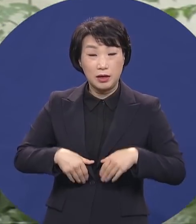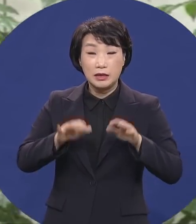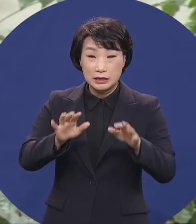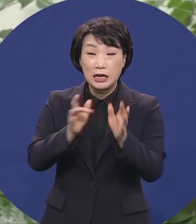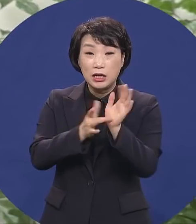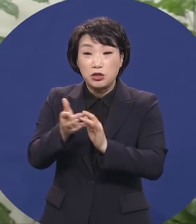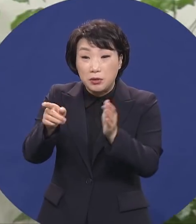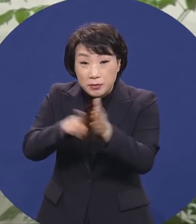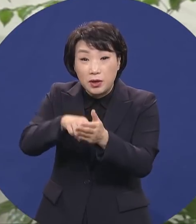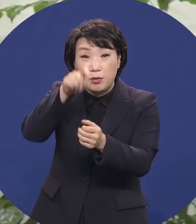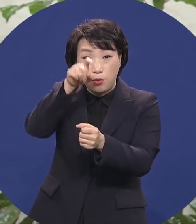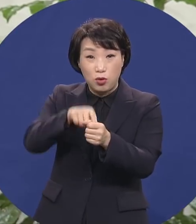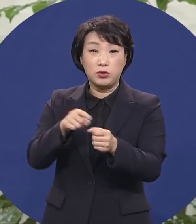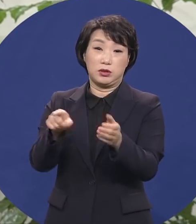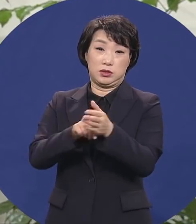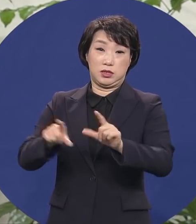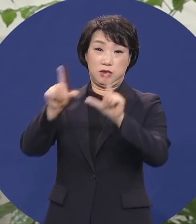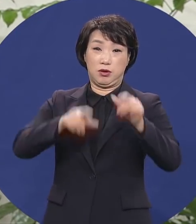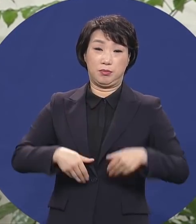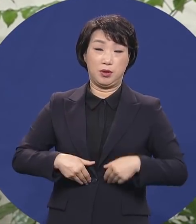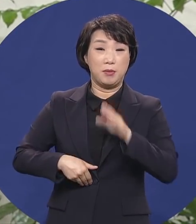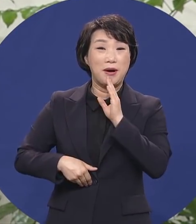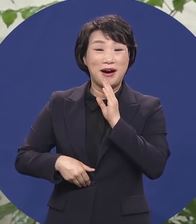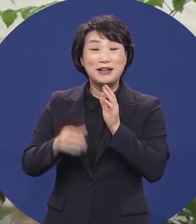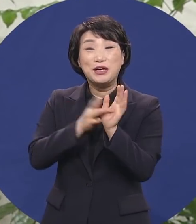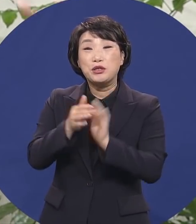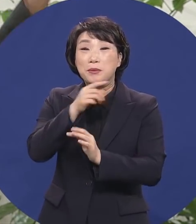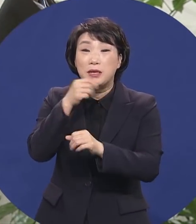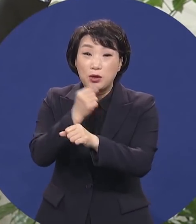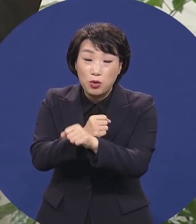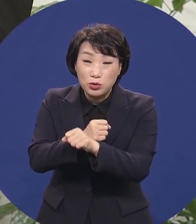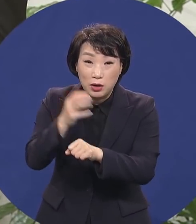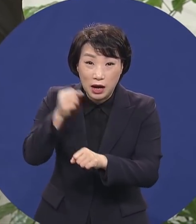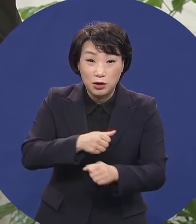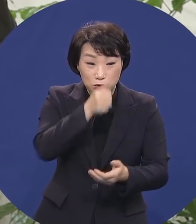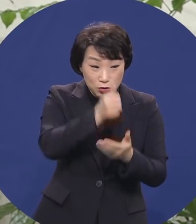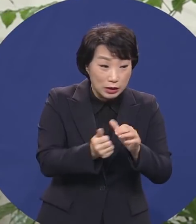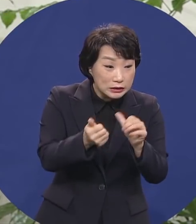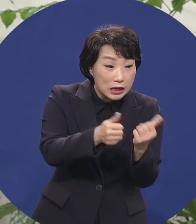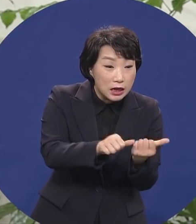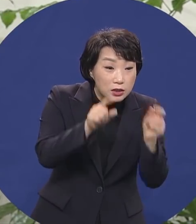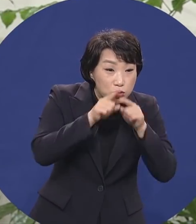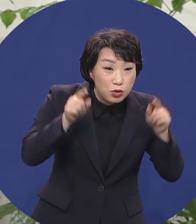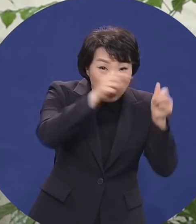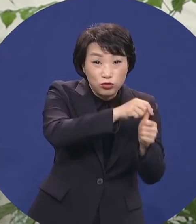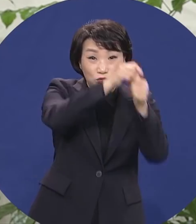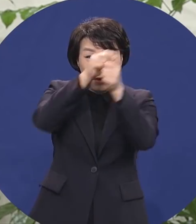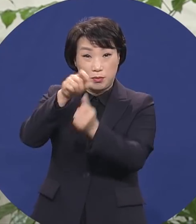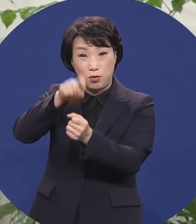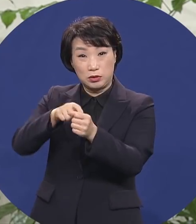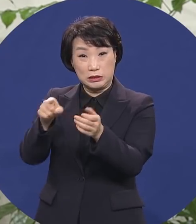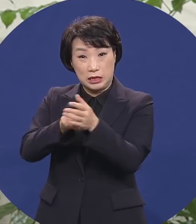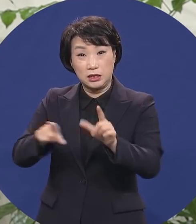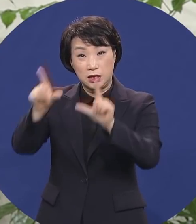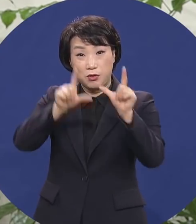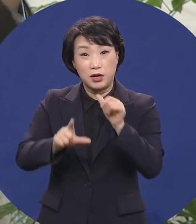예수 믿으려고 신앙생활해요. 피의 공로로 죄와 사망과 지옥에서 구원받으려고